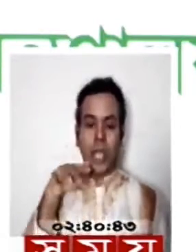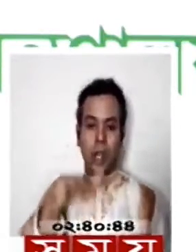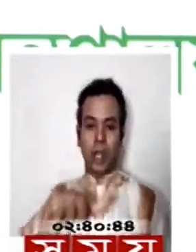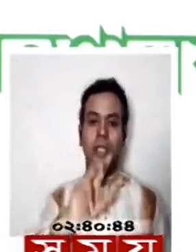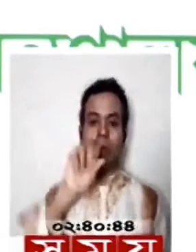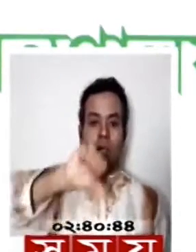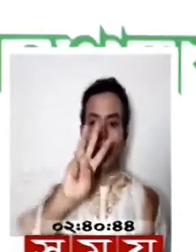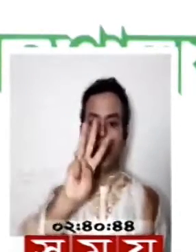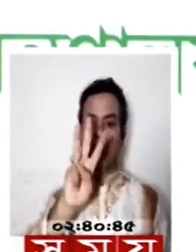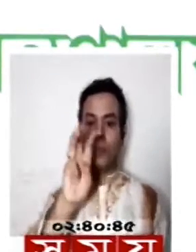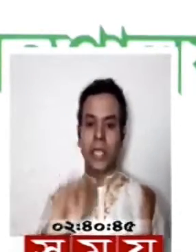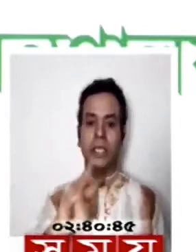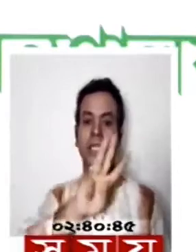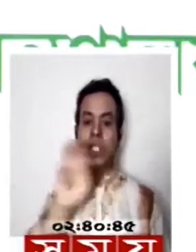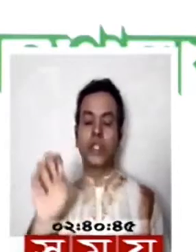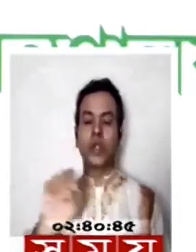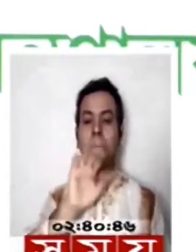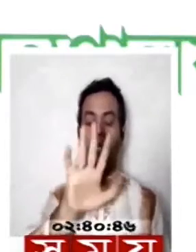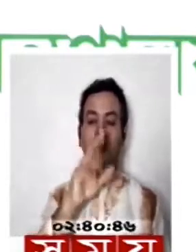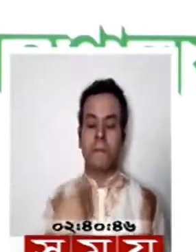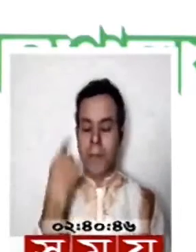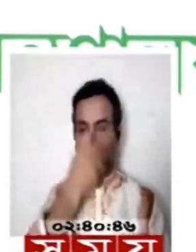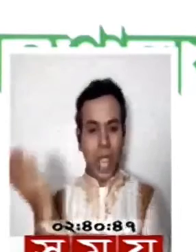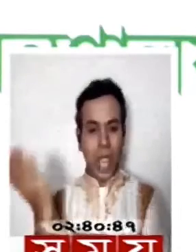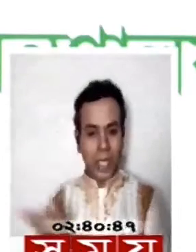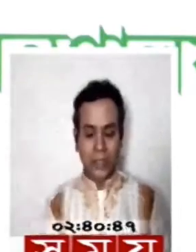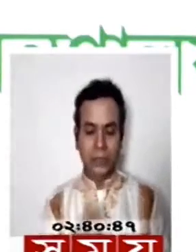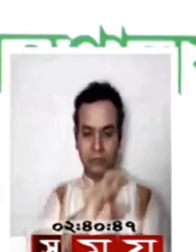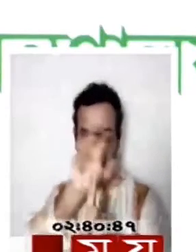হয়েছে 1,526 জন এবং এ পর্যন্ত